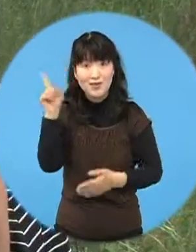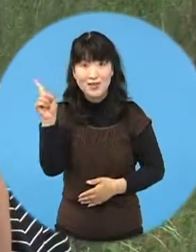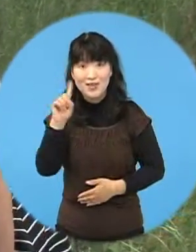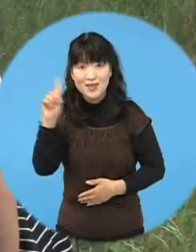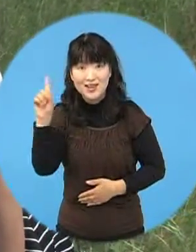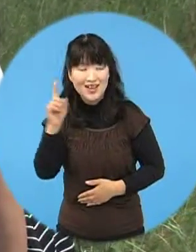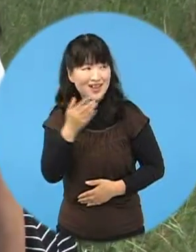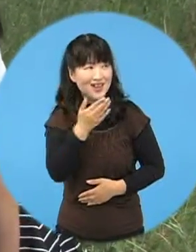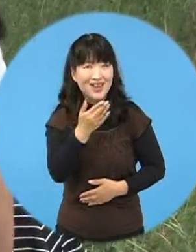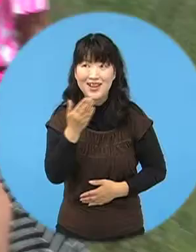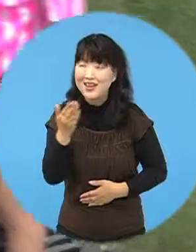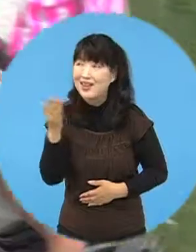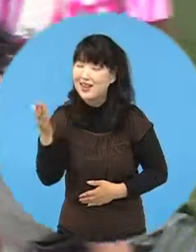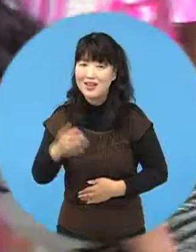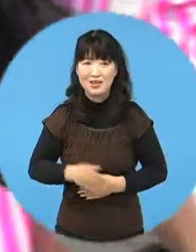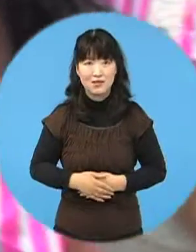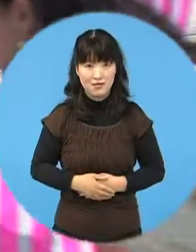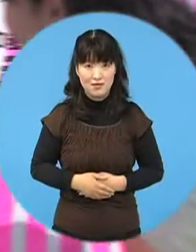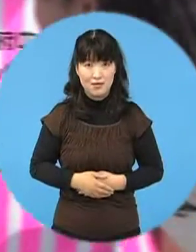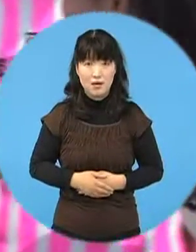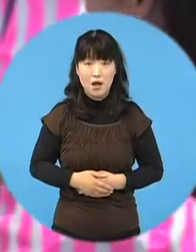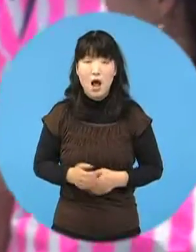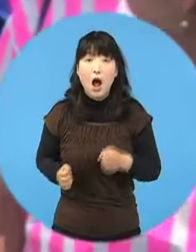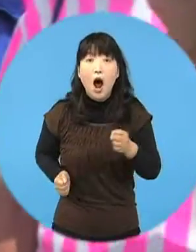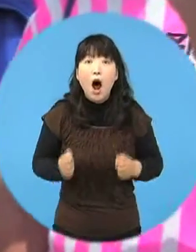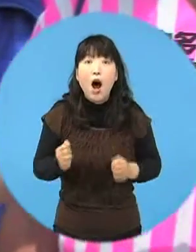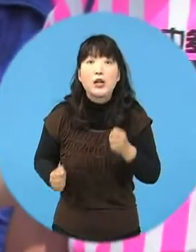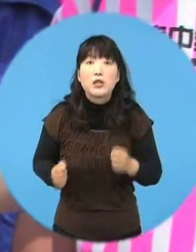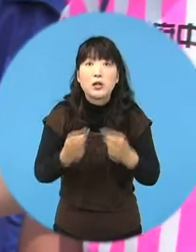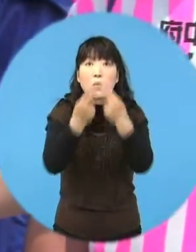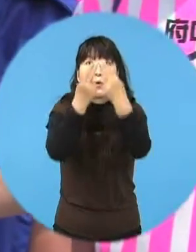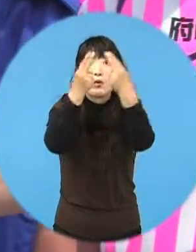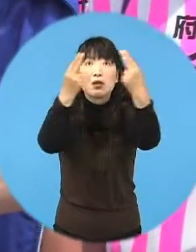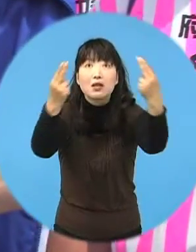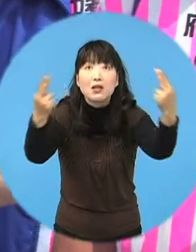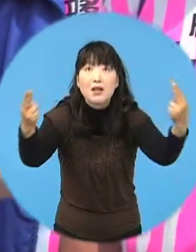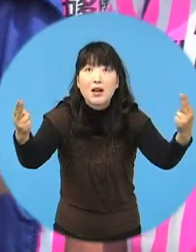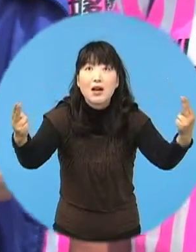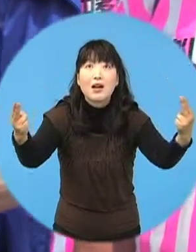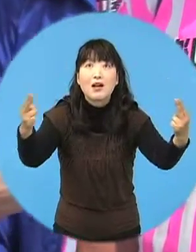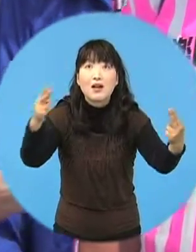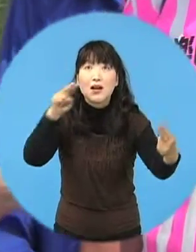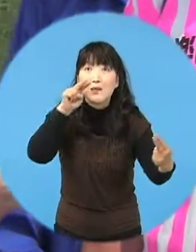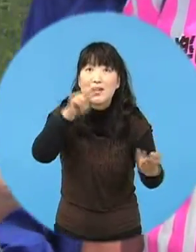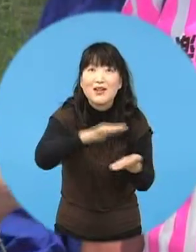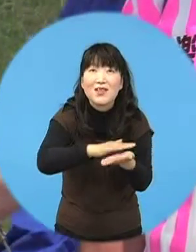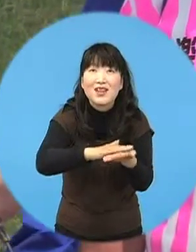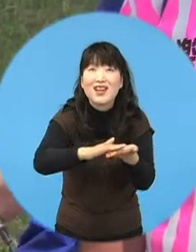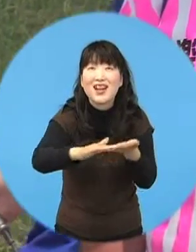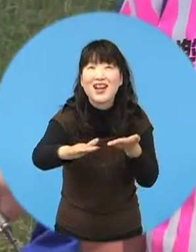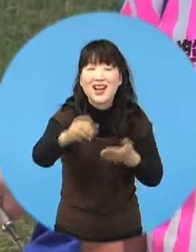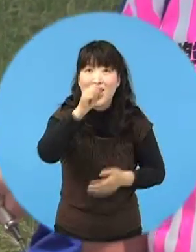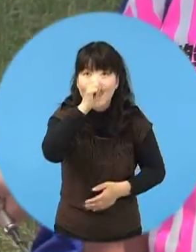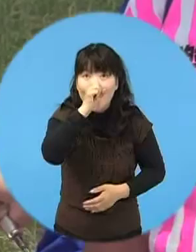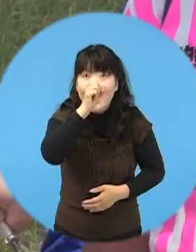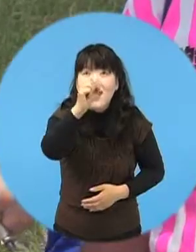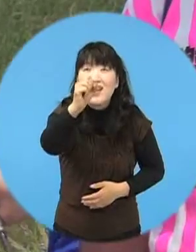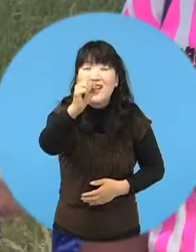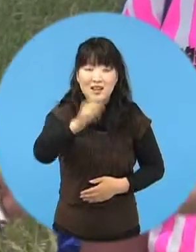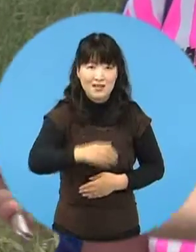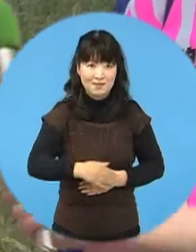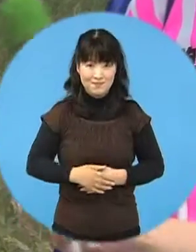ちだと思うんですけれども、 走っていて富士山が見える時がすごく綺麗です。 は い、よかったなと思います